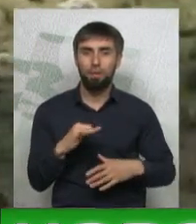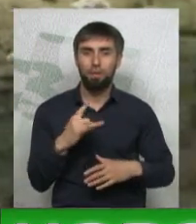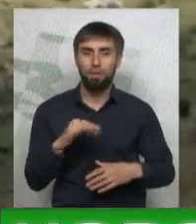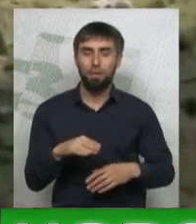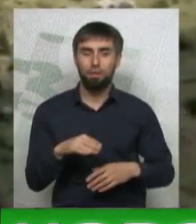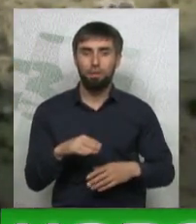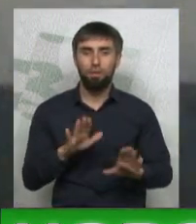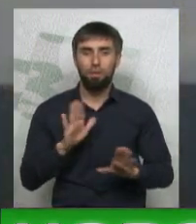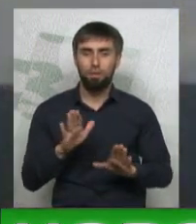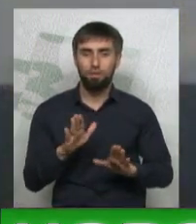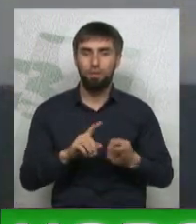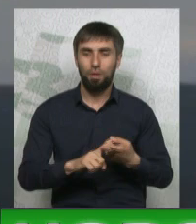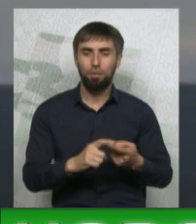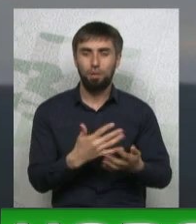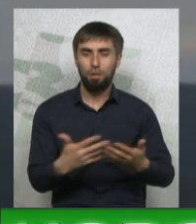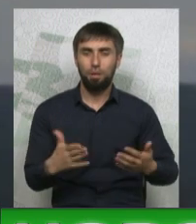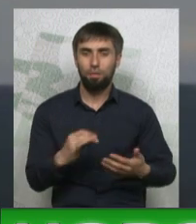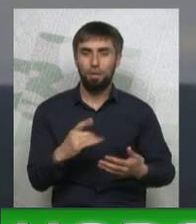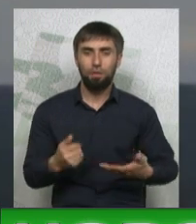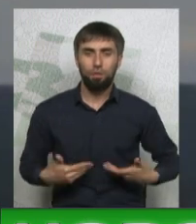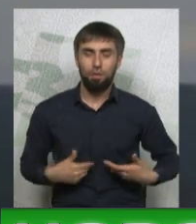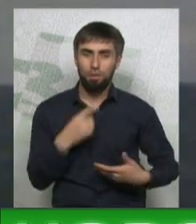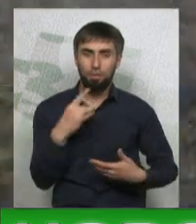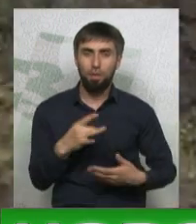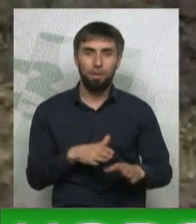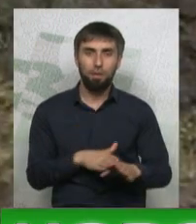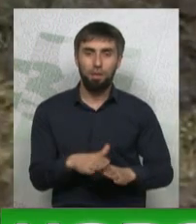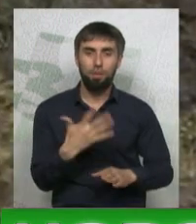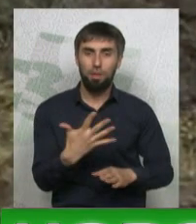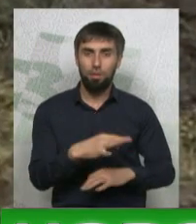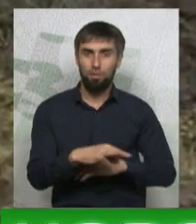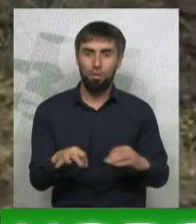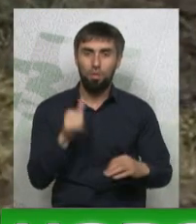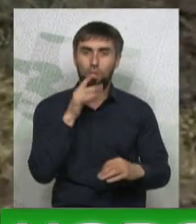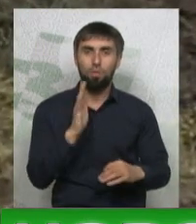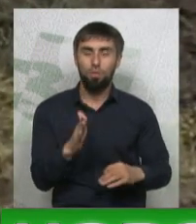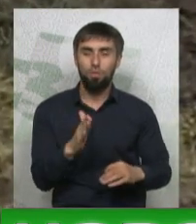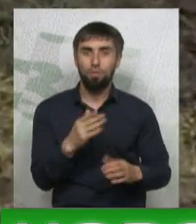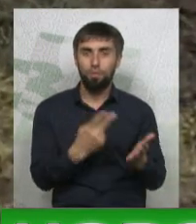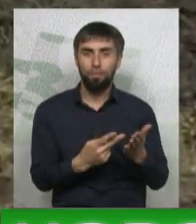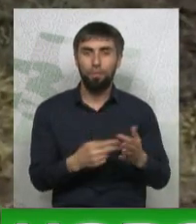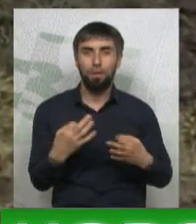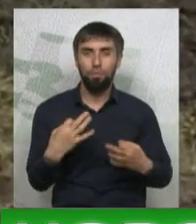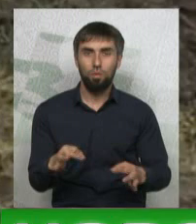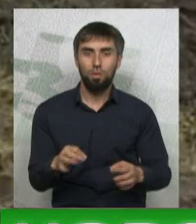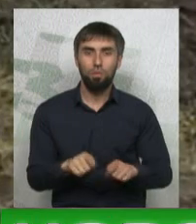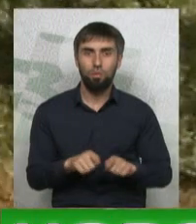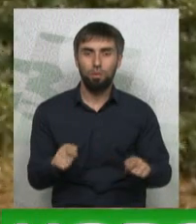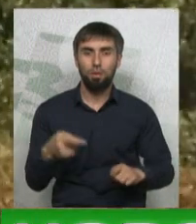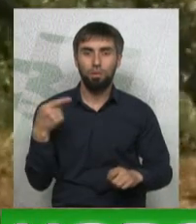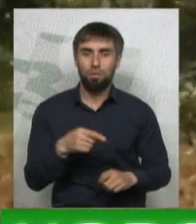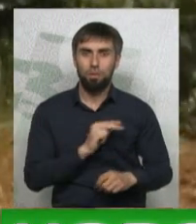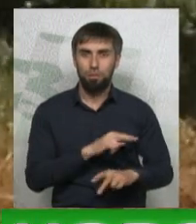инвестиционной выставке, затрагивает многие сферы жизни республики. Реализация 5 проектов, которые будут презентованы, позволит создать